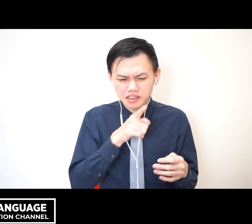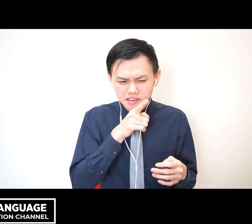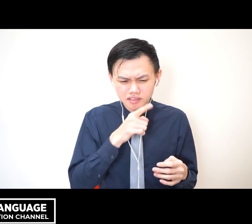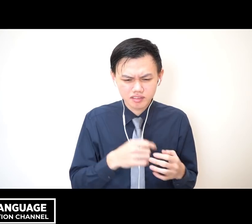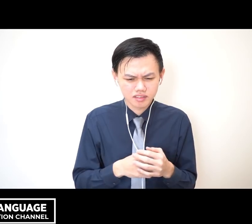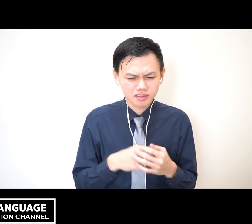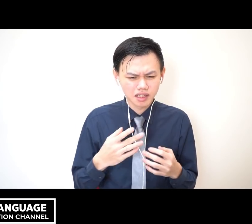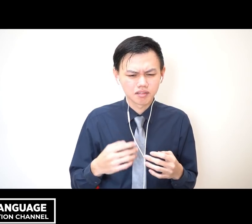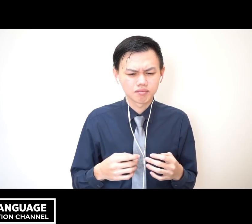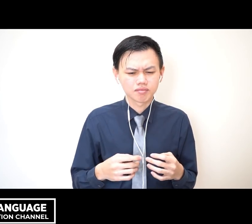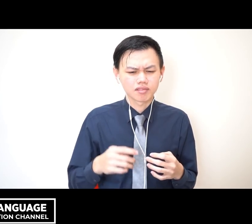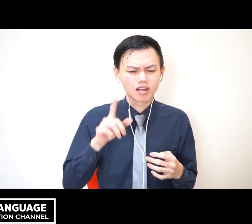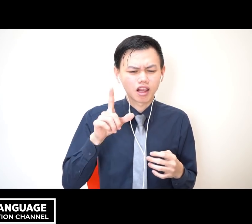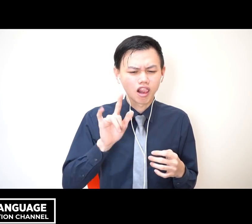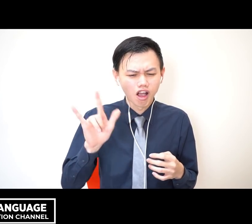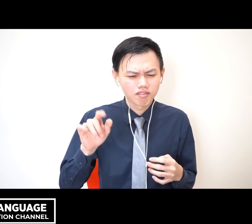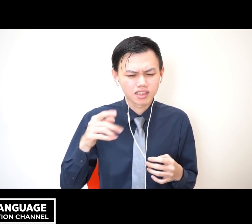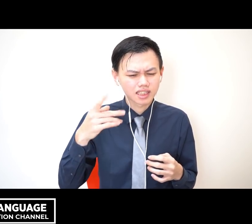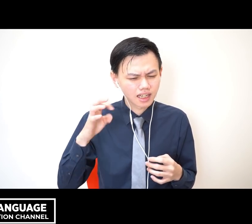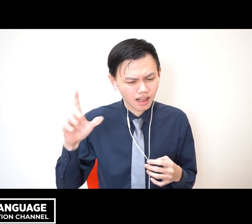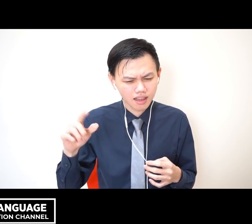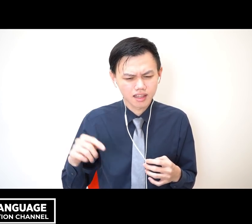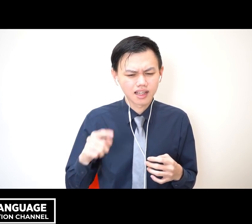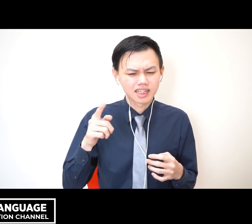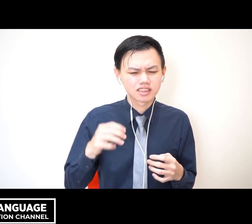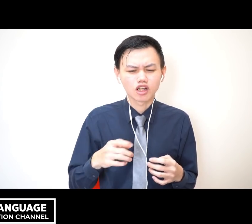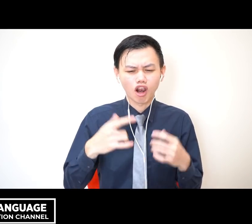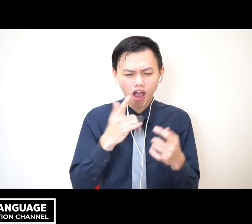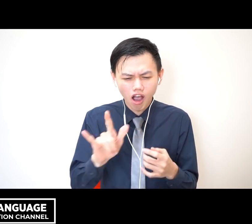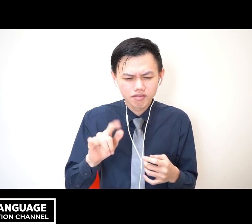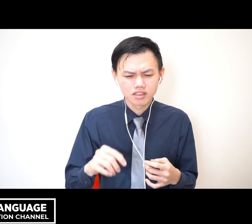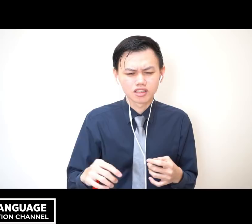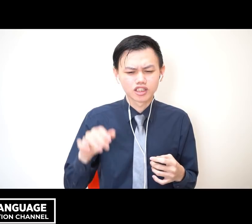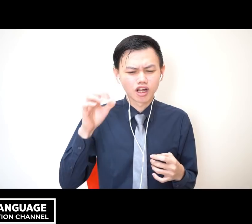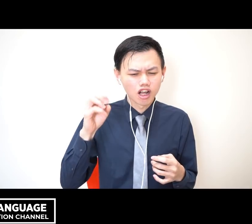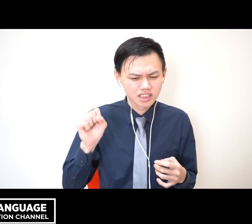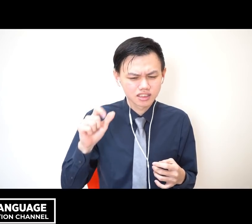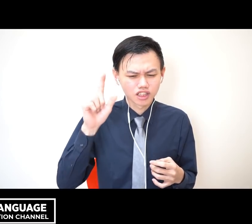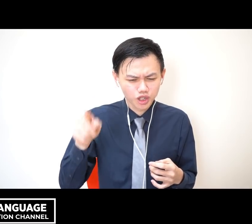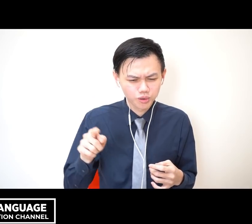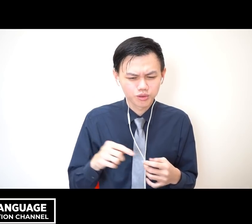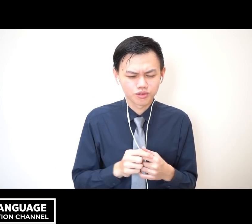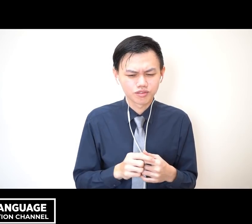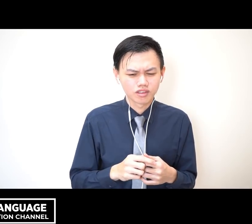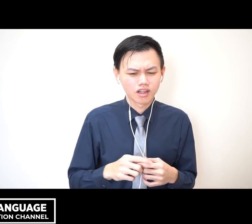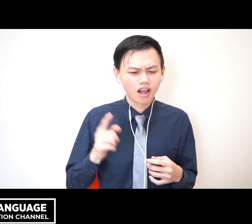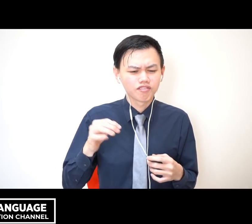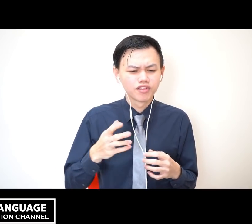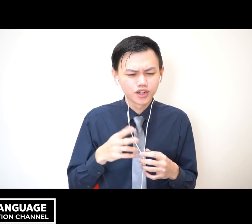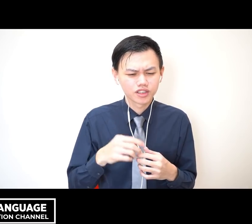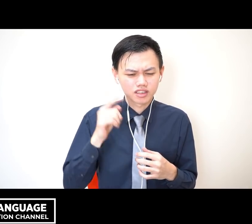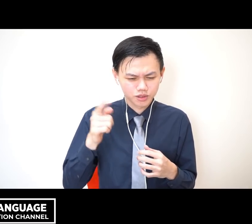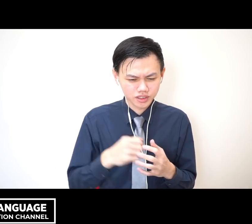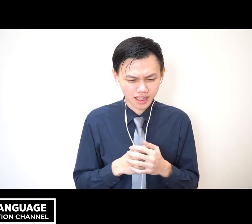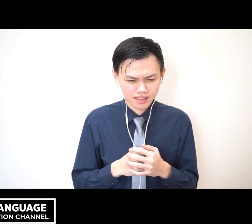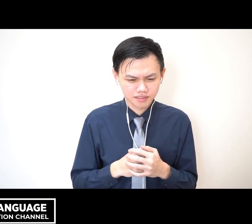us long before we loved Him. Sebelum kita bisa mengasihi Tuhan, Dia yang sudah terlebih dahulu mengasihi kita. It was